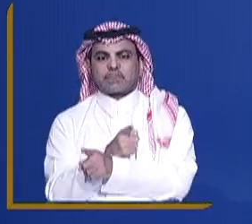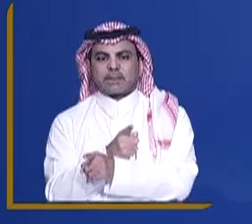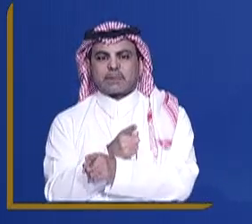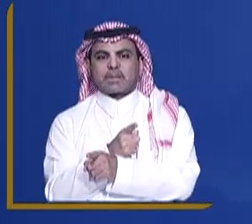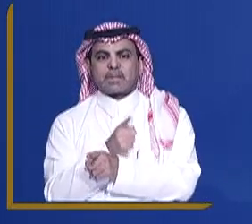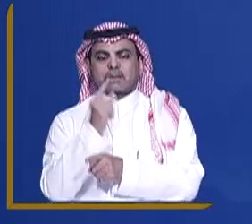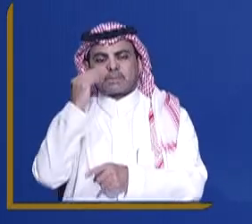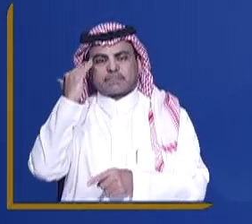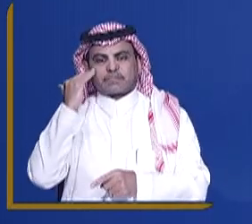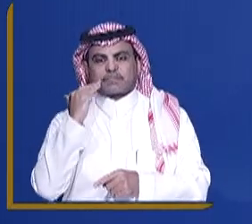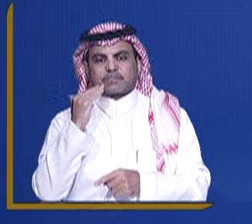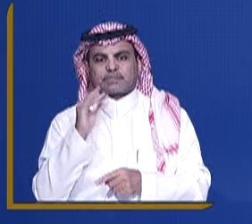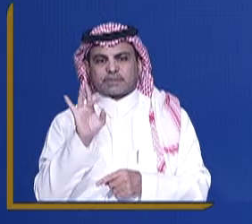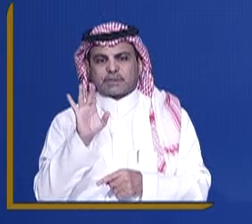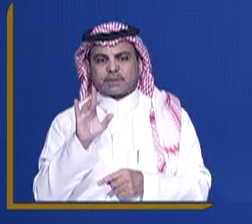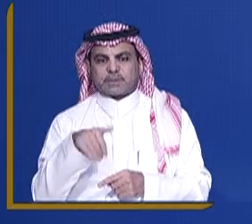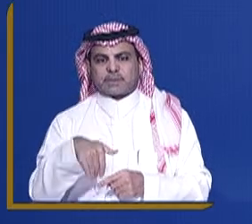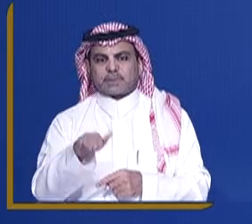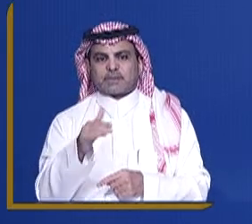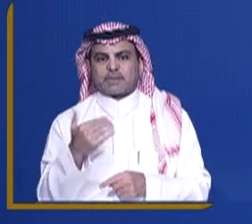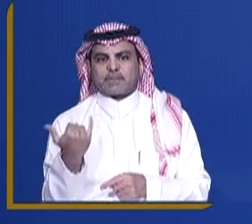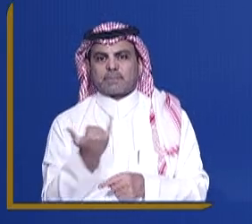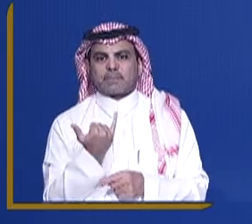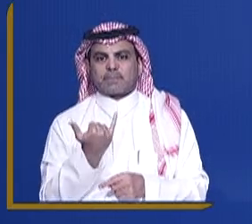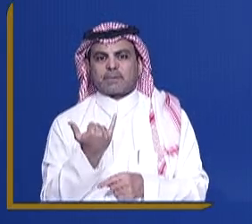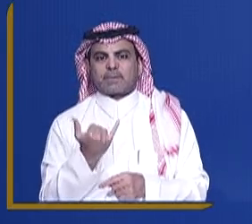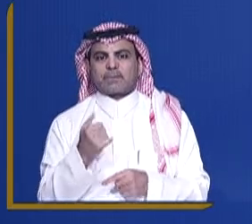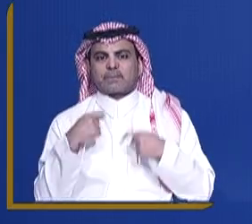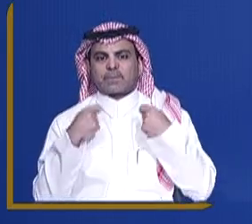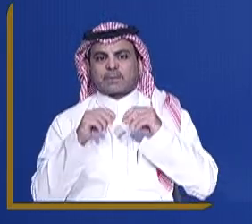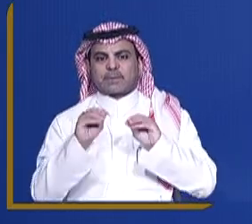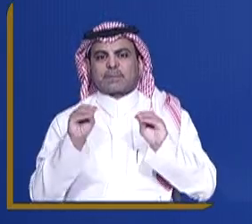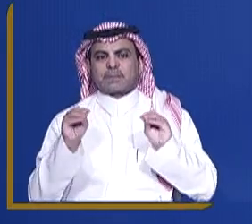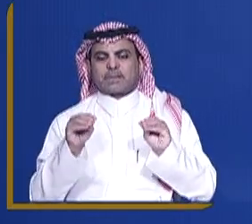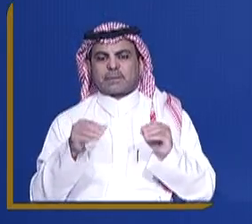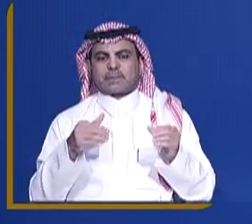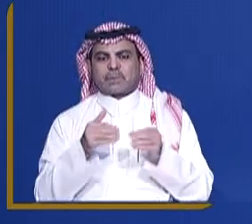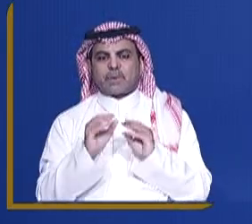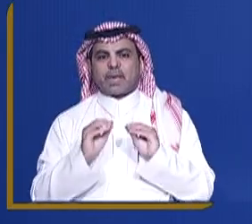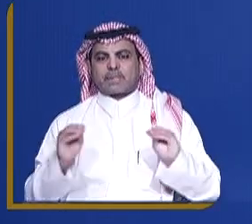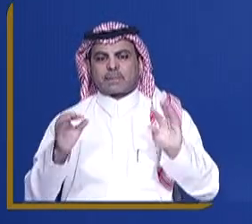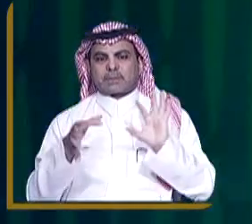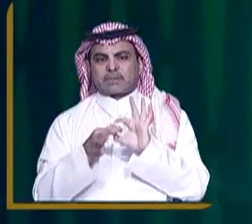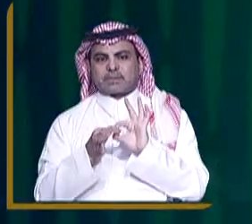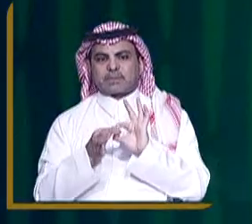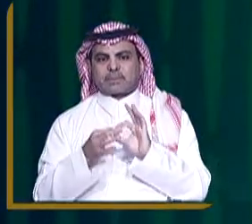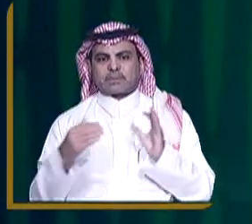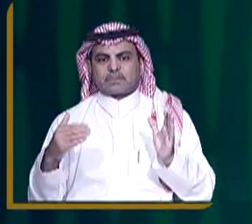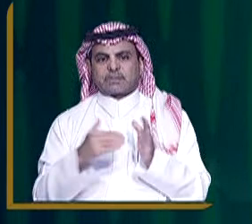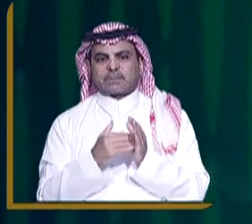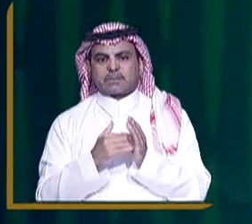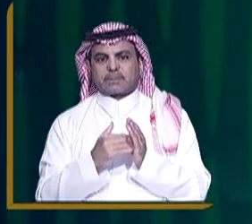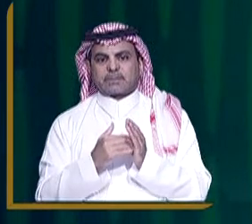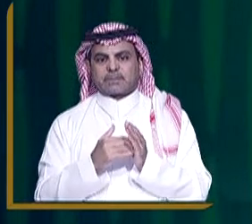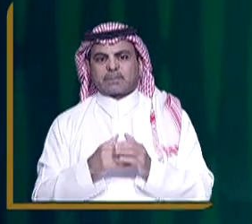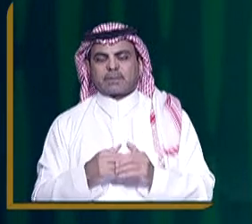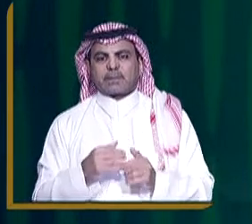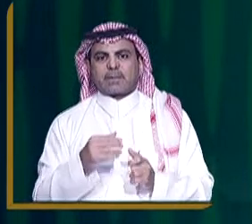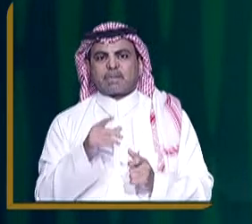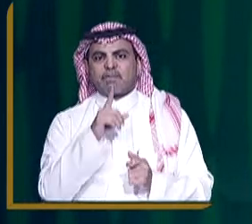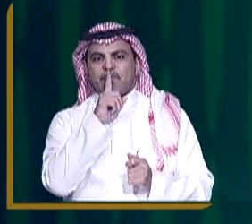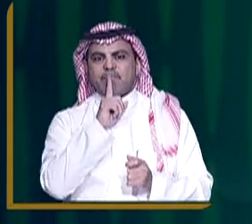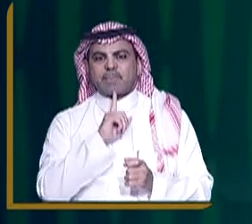والمعلمة بمشيئة الله، ولكن هو من ضمن اهتمامات وزارة التعليم وهيئة التقويم بمشيئة الله. سؤالي الأخير لك معالي الوزير، متى يمكن